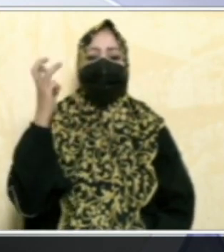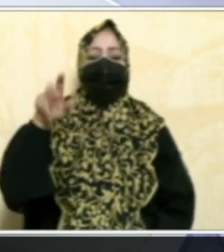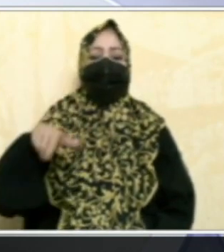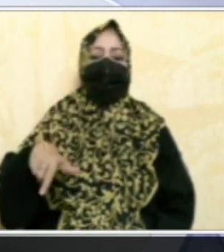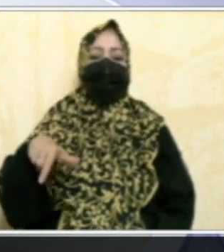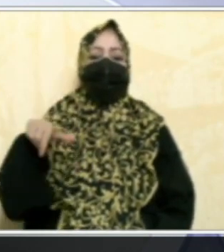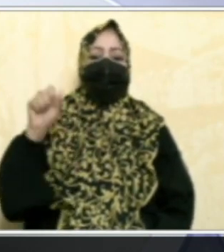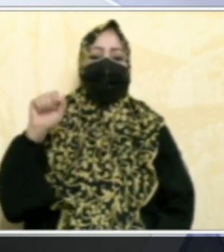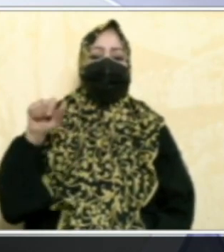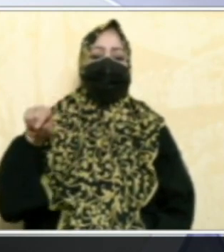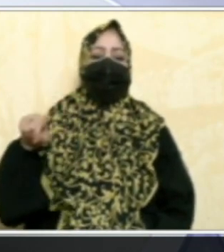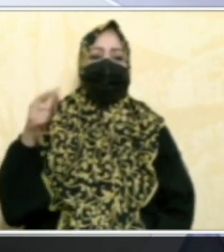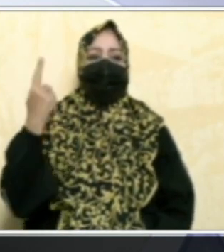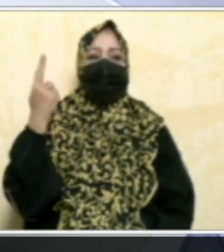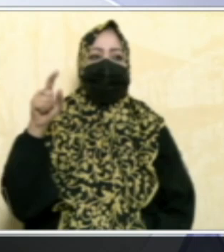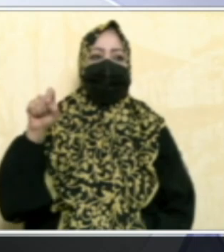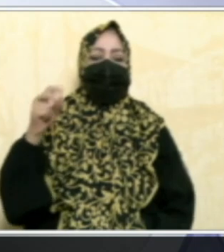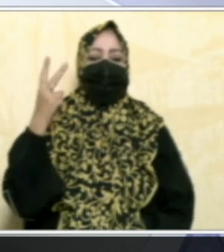021-360-0102